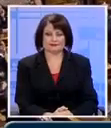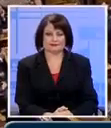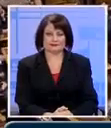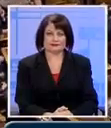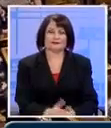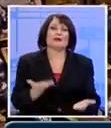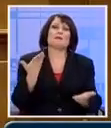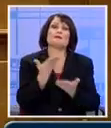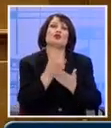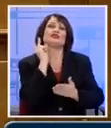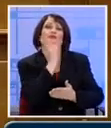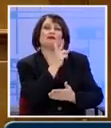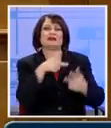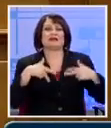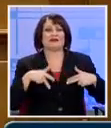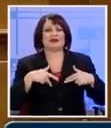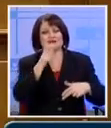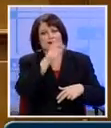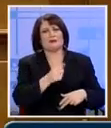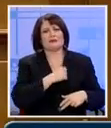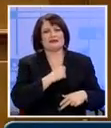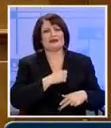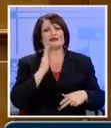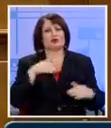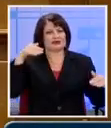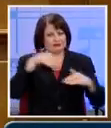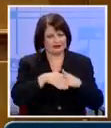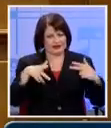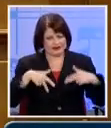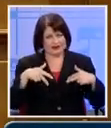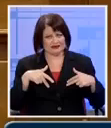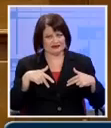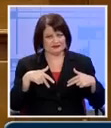Με την πρόταση Μομφής εσείς πιστεύετε ότι μπορείτε να ανατρέψετε την κυβέρνηση.